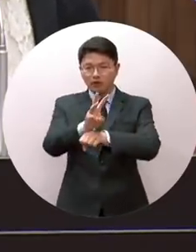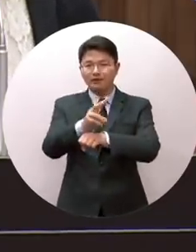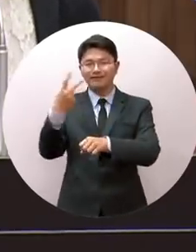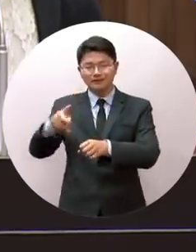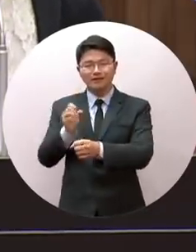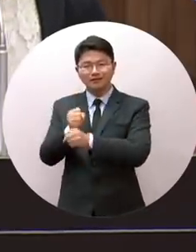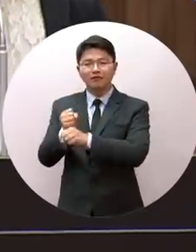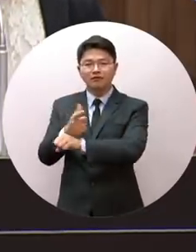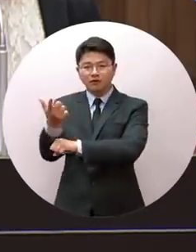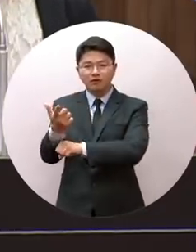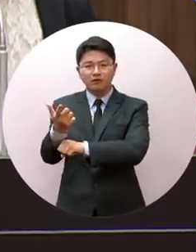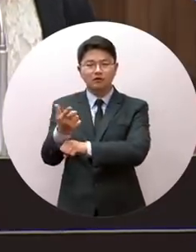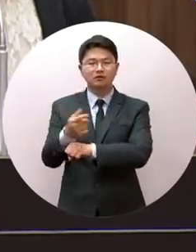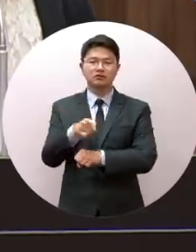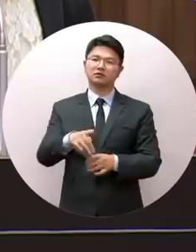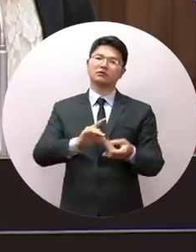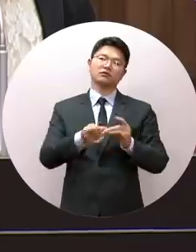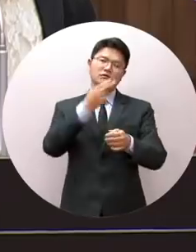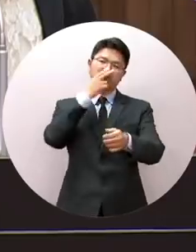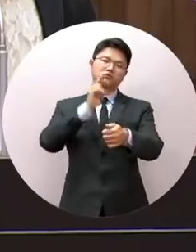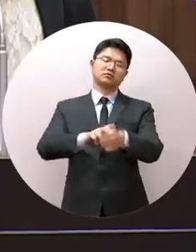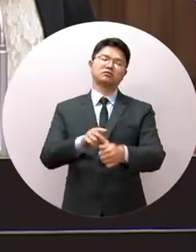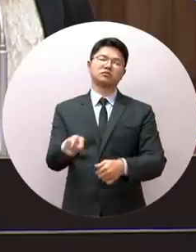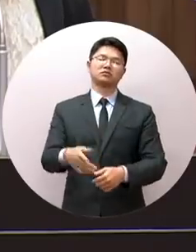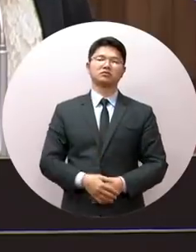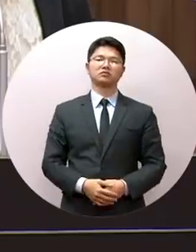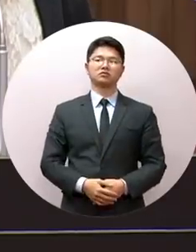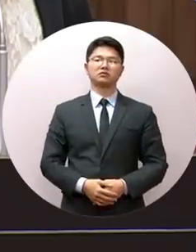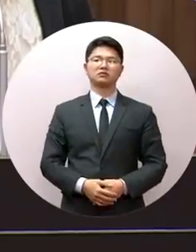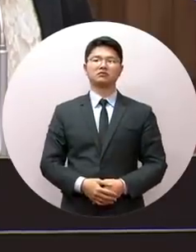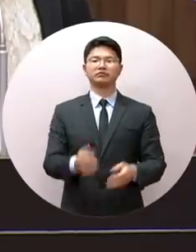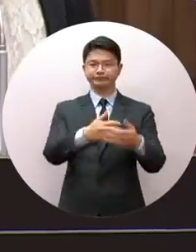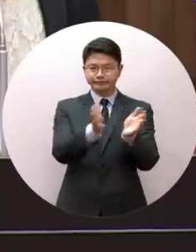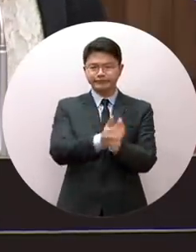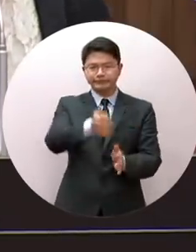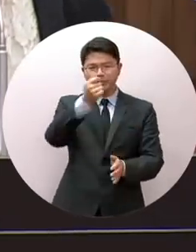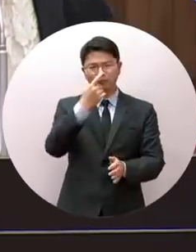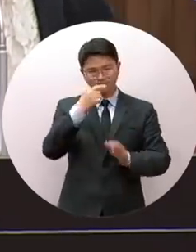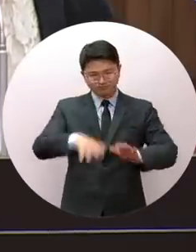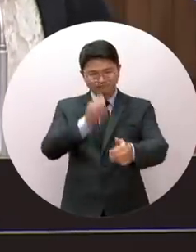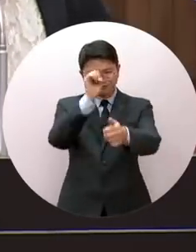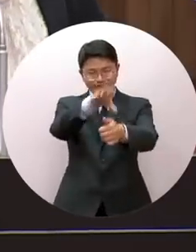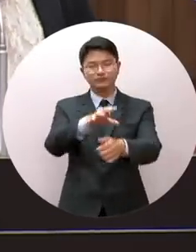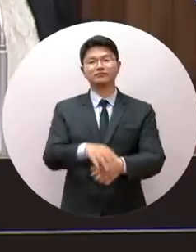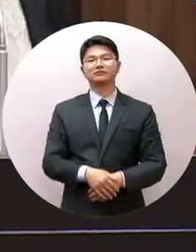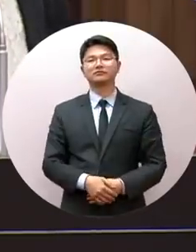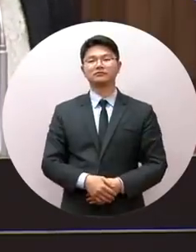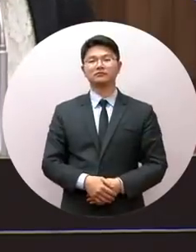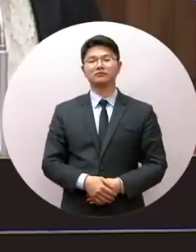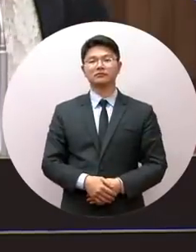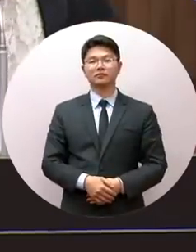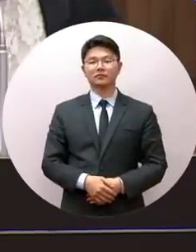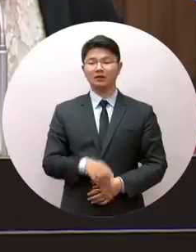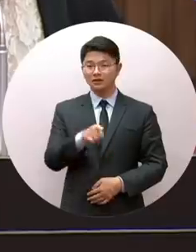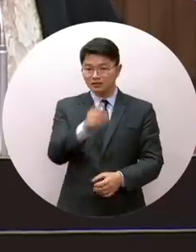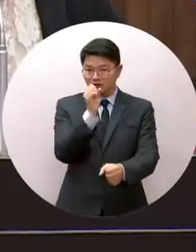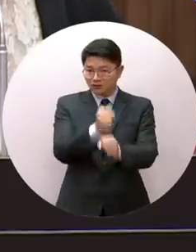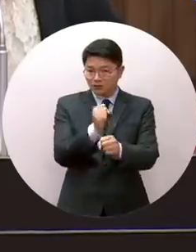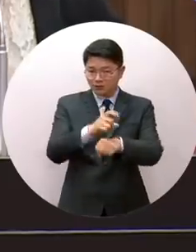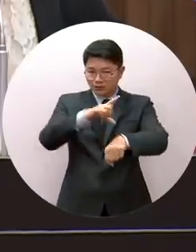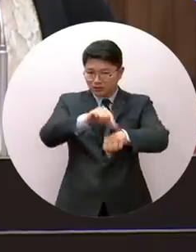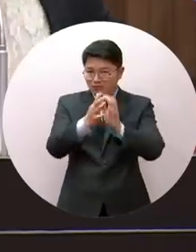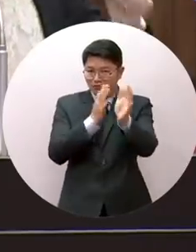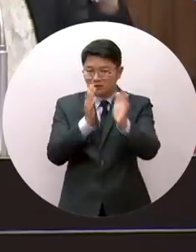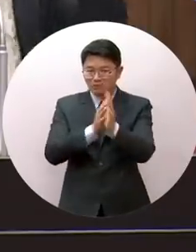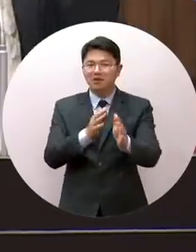个小时，这个叫做整人班表。 安尼未使安尼啦。 对啊，部长，所以我即马来跟你讲啊，表是随在人排的